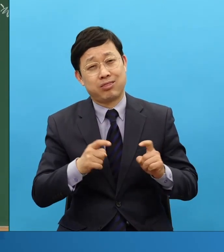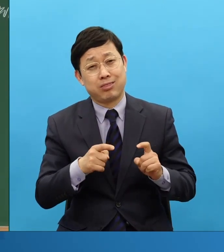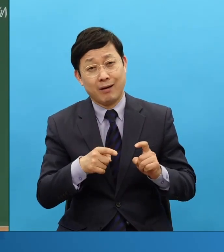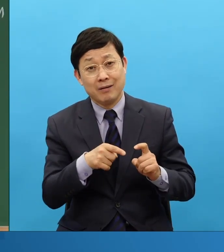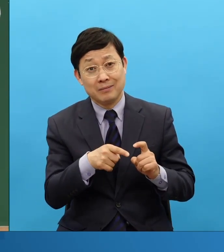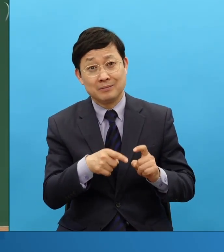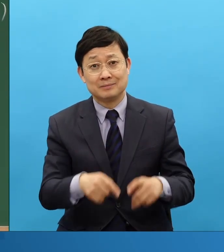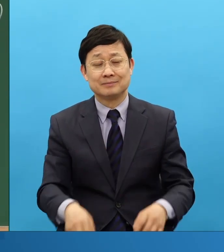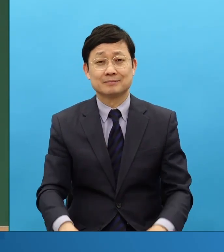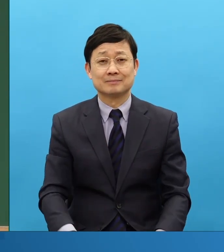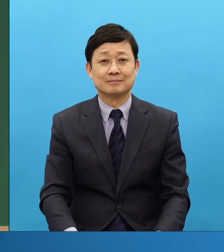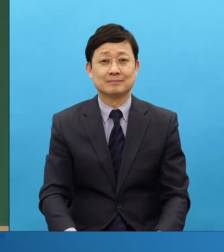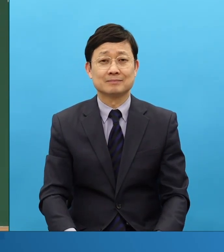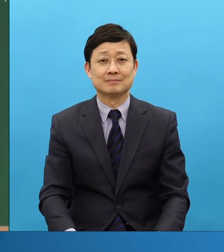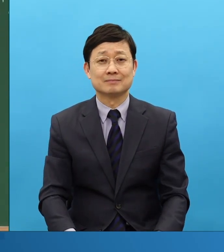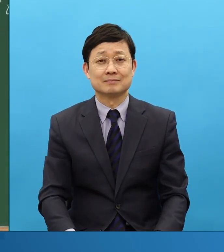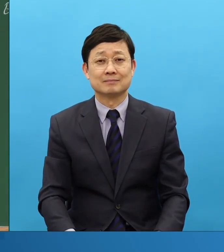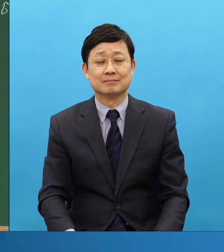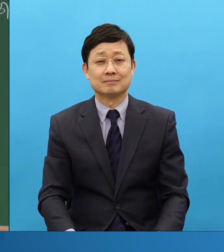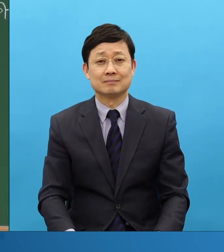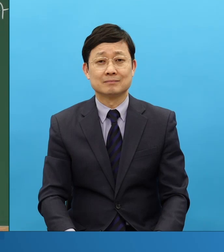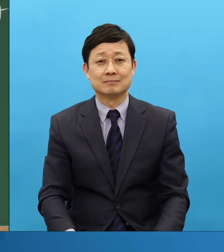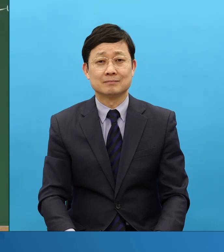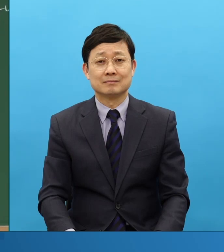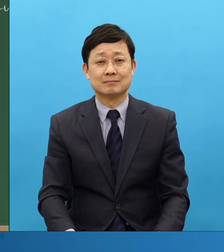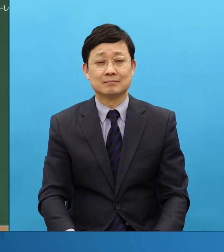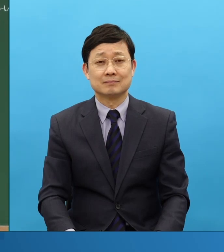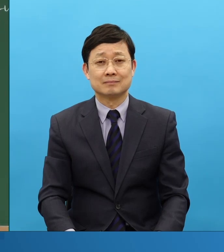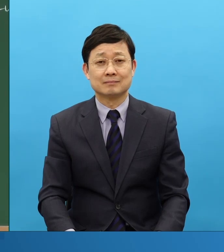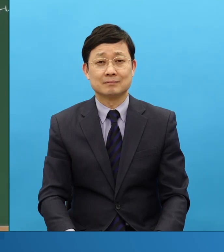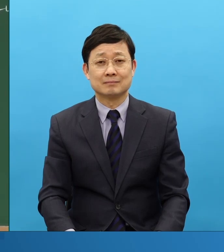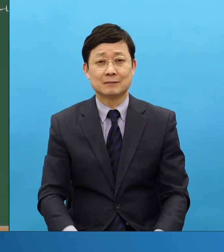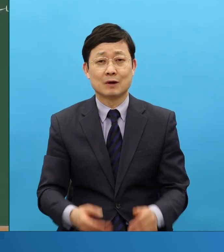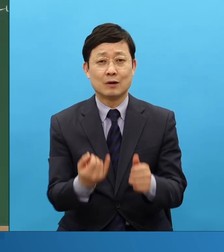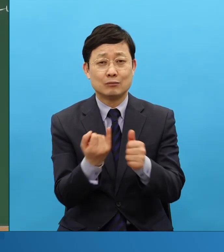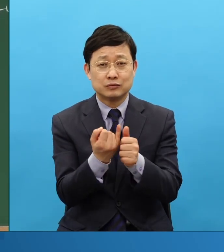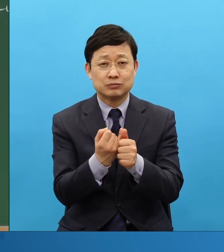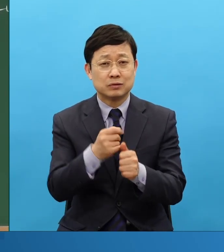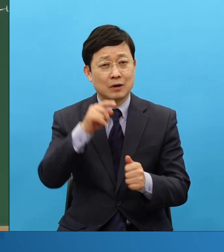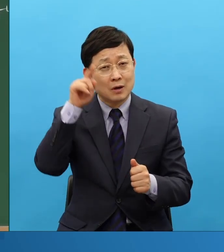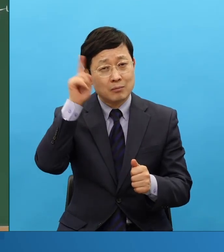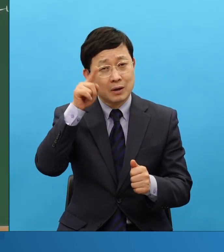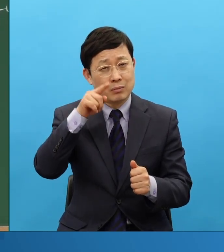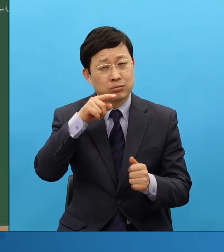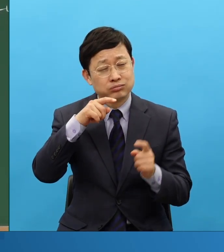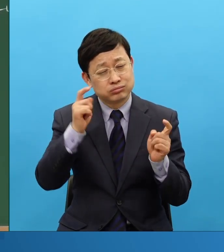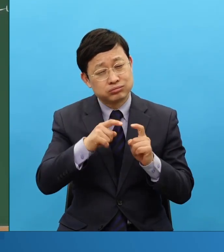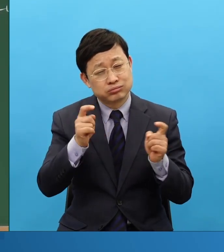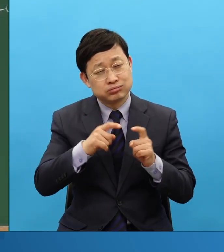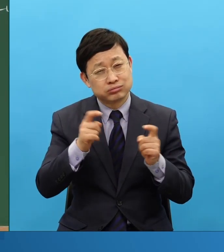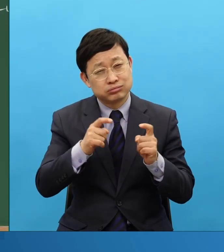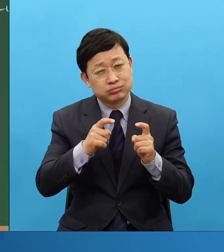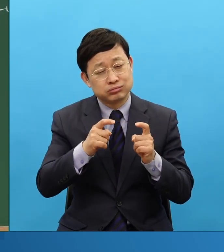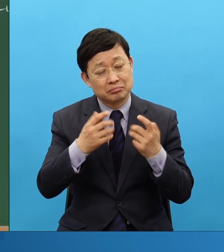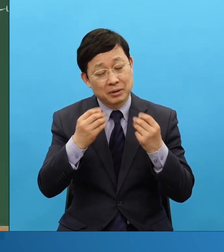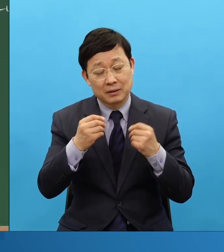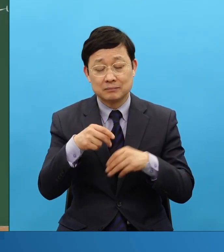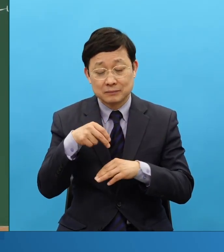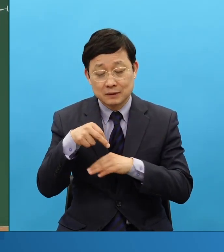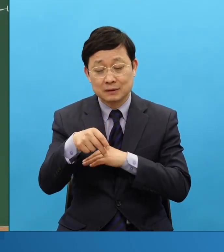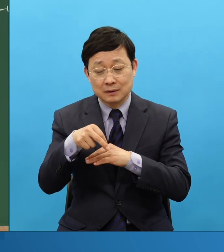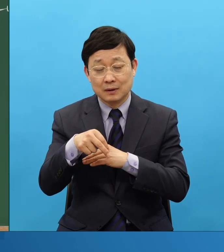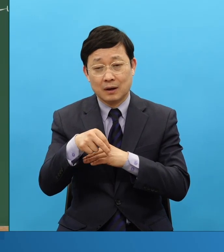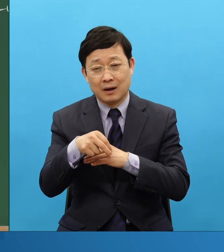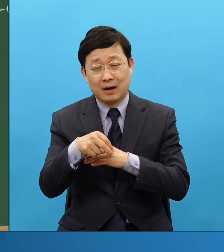whole neighborhood knew. 그럼 뭐 맨날 싸우니까 이제 창피하잖아요. 어떤 만나면 거기서 돌리고 가는데도 그럼 또